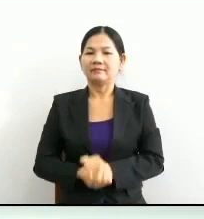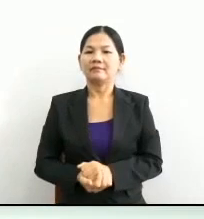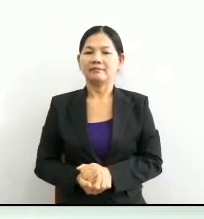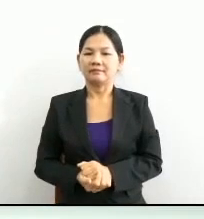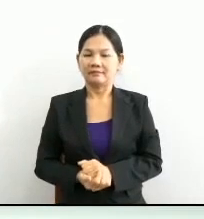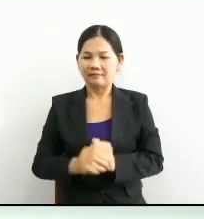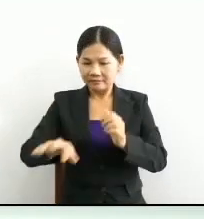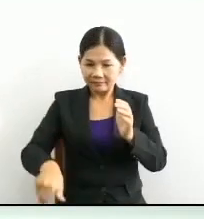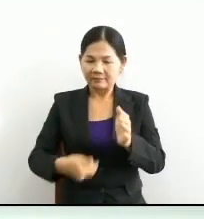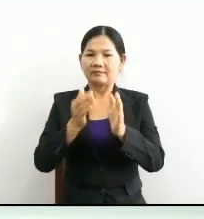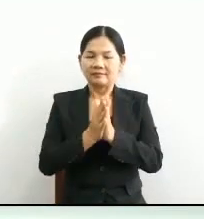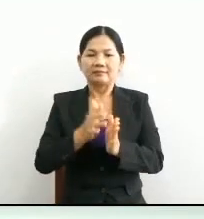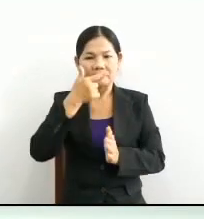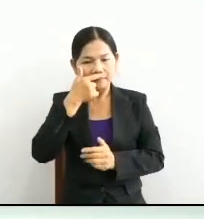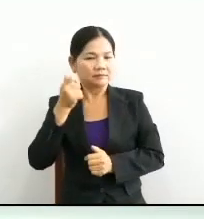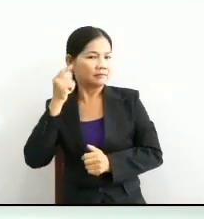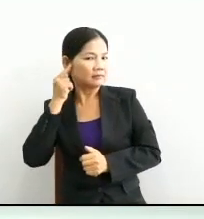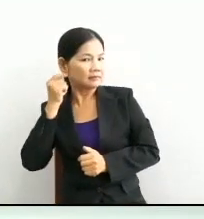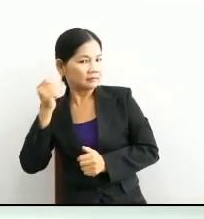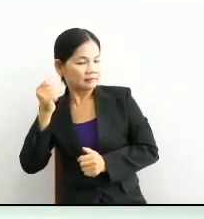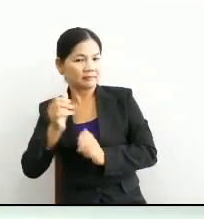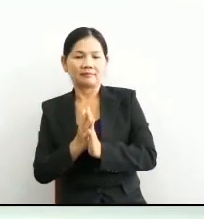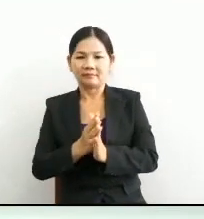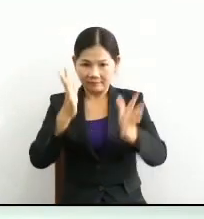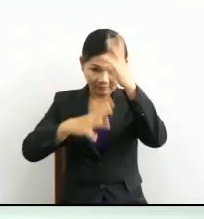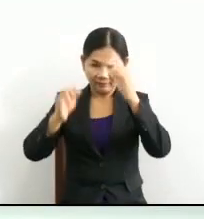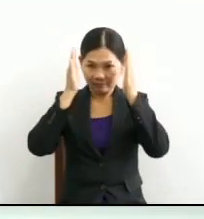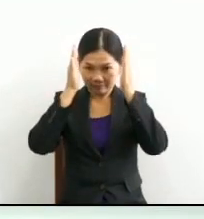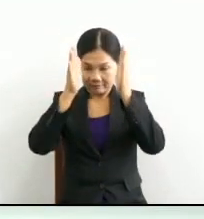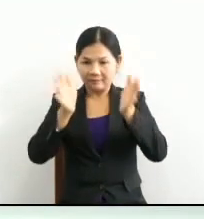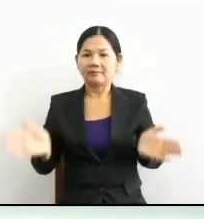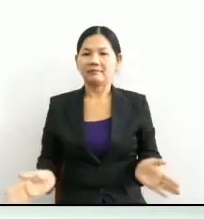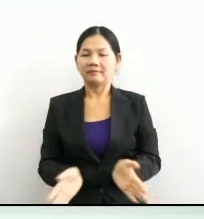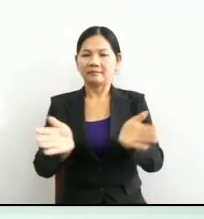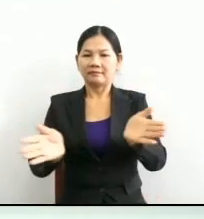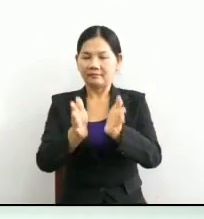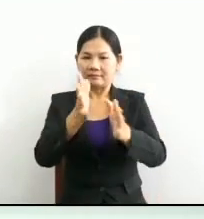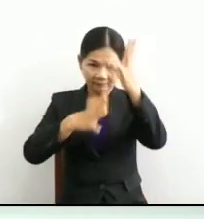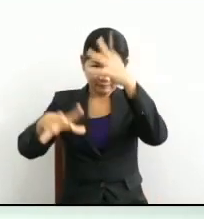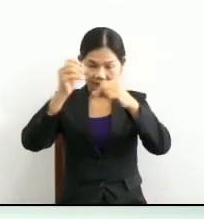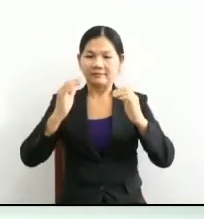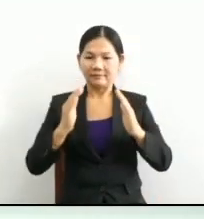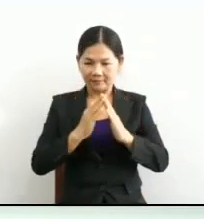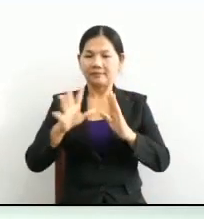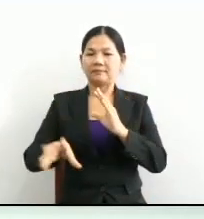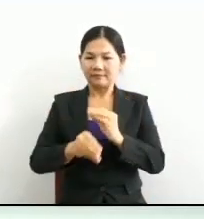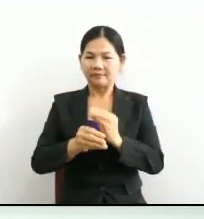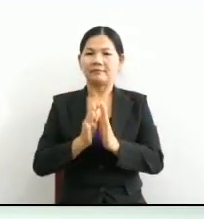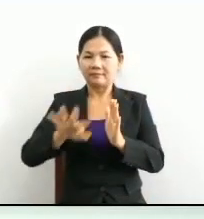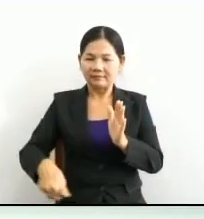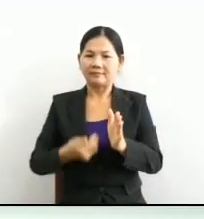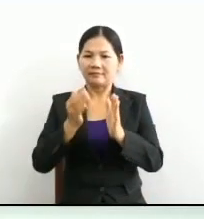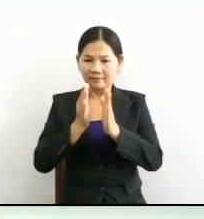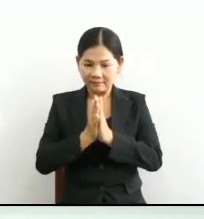cha hai cái sâm ở con đã nạp chiếc bá đã tan tại dục chất tục nặng nâng chui chìm rồi con không cá sắc xa nạp tiệt bằng thành được khné cha sâm ở